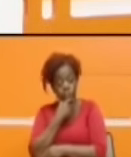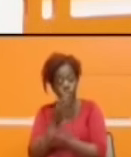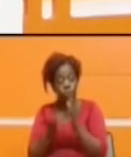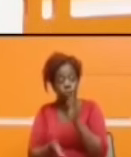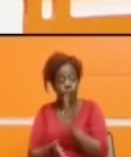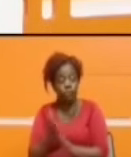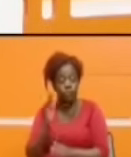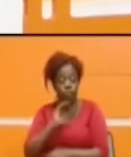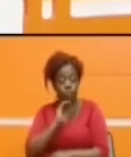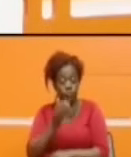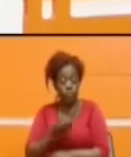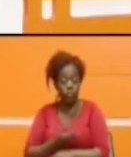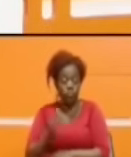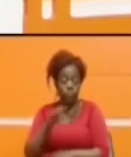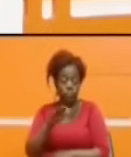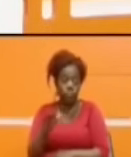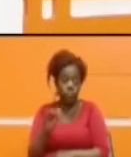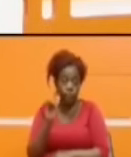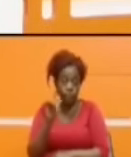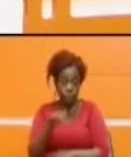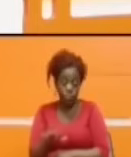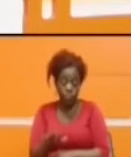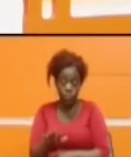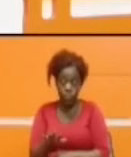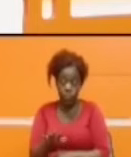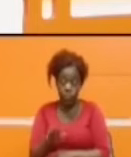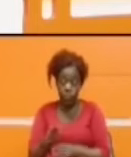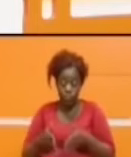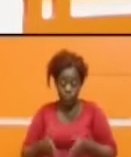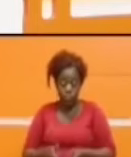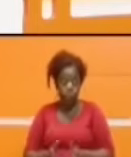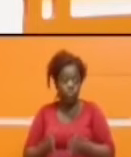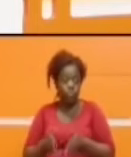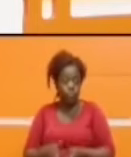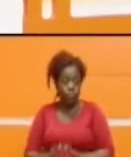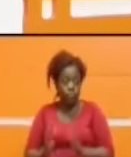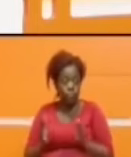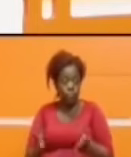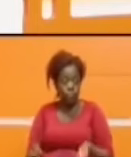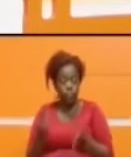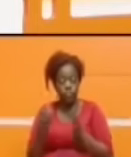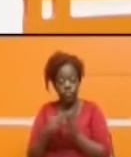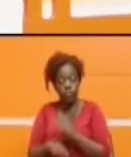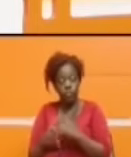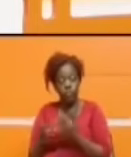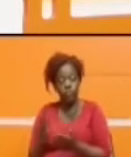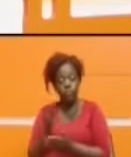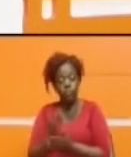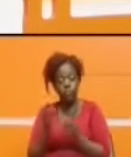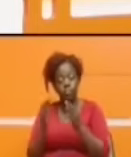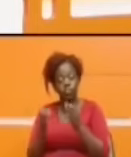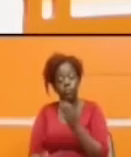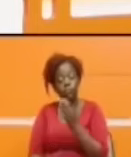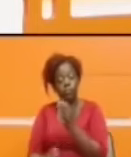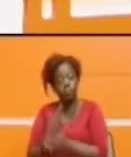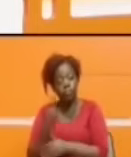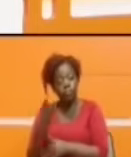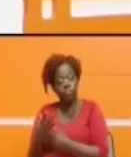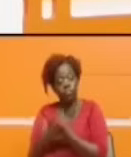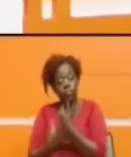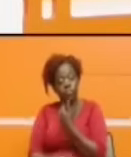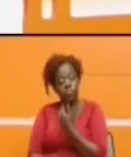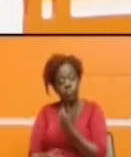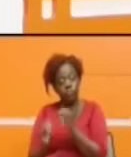speed abakyala mu kitundu kino gye bazaalirako. Agamba nti kino kye kimu ku kireese